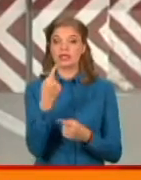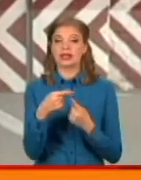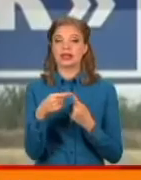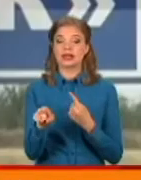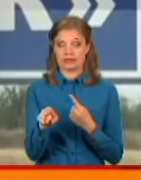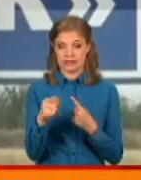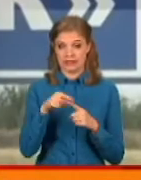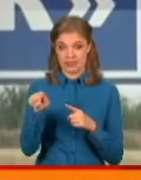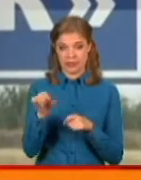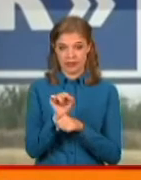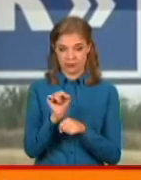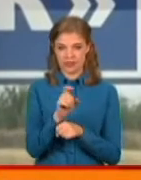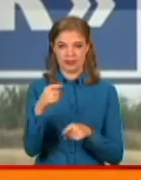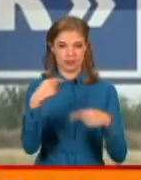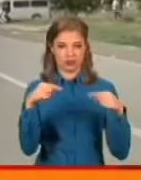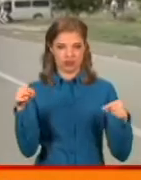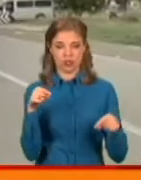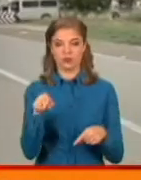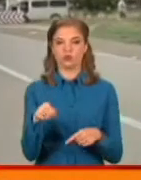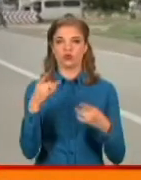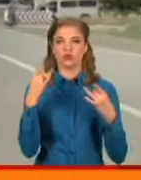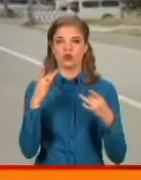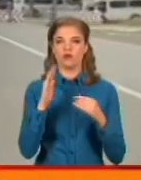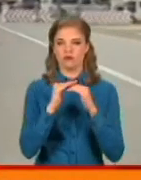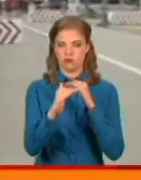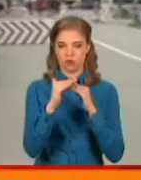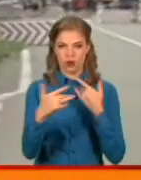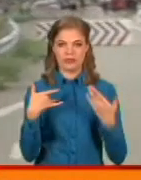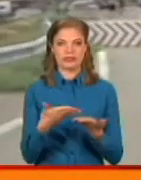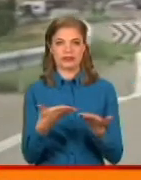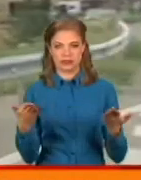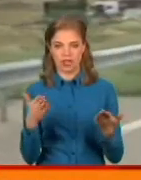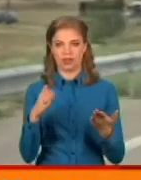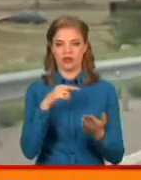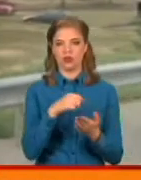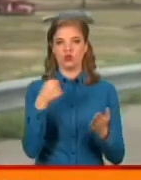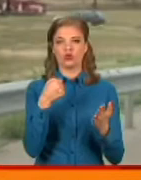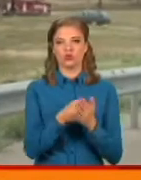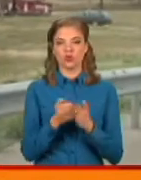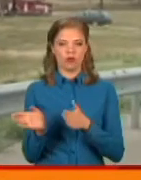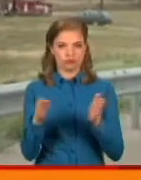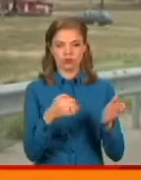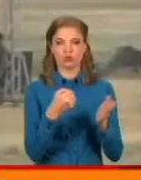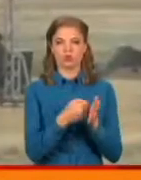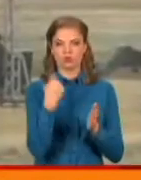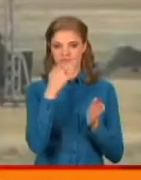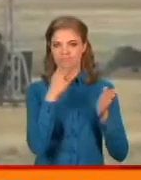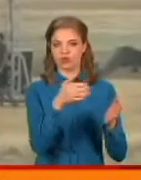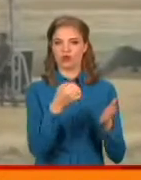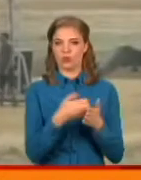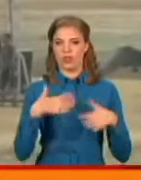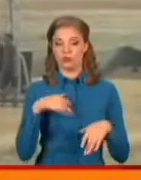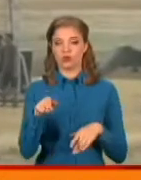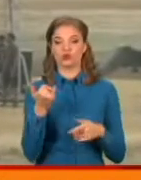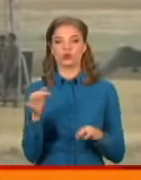цей контрольно-пропускний пункт з-поміж інших, тут просто в полі стоїть сцена, що обернена в бік тимчасово окупованої території. Сьогодні